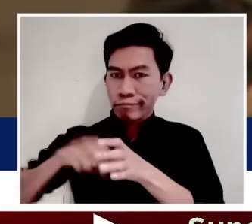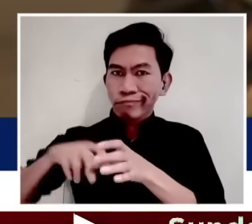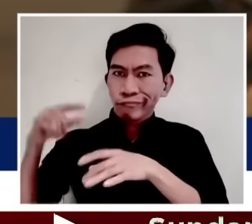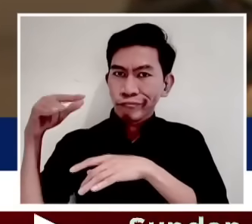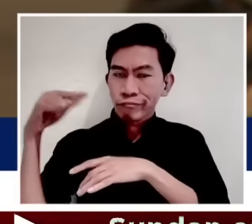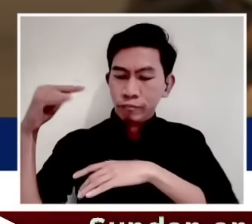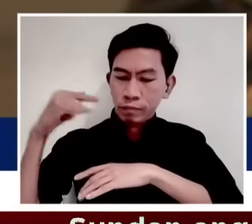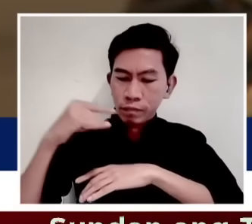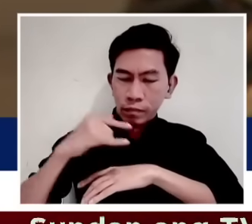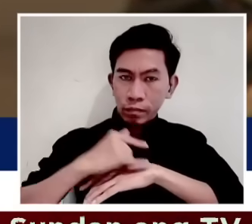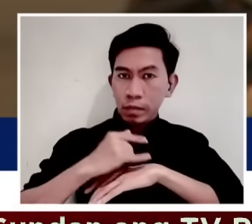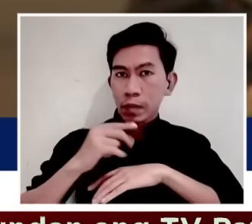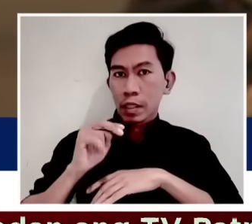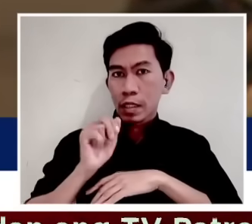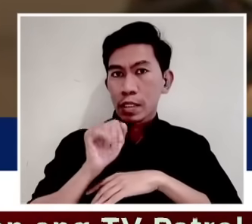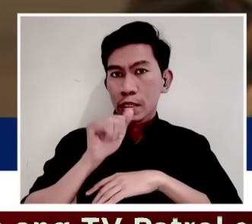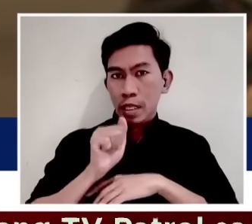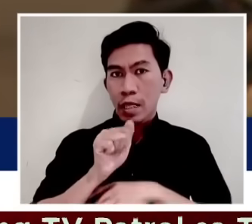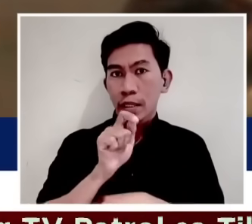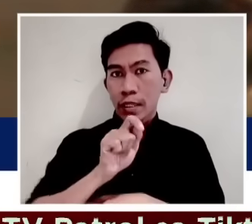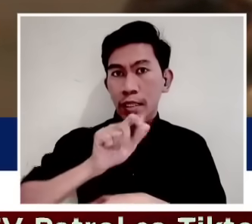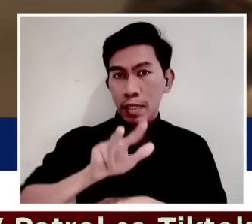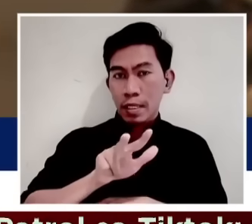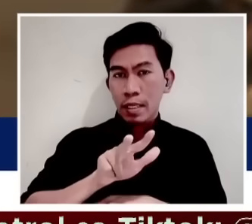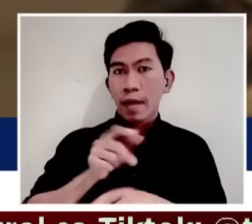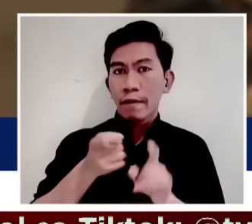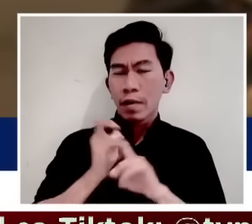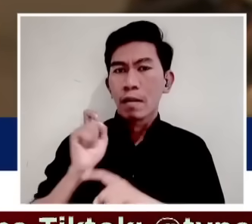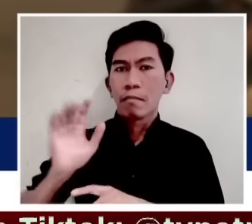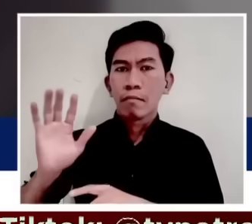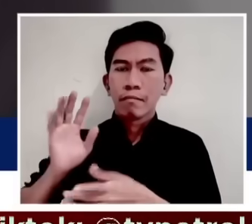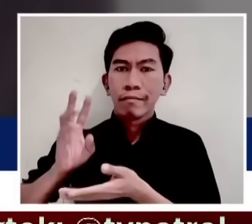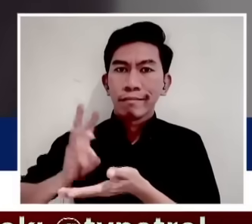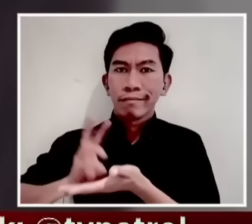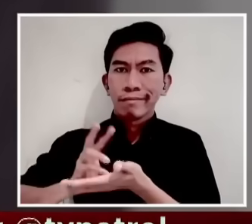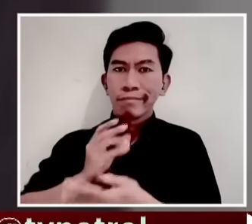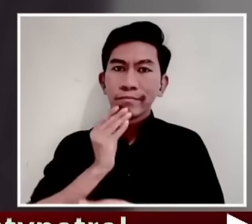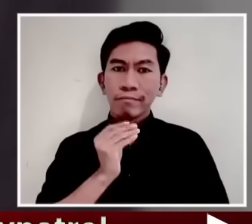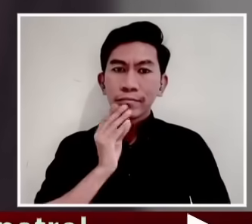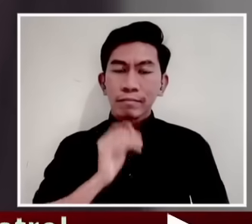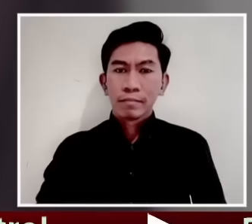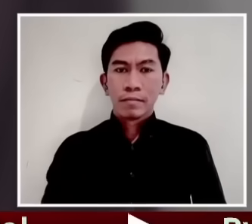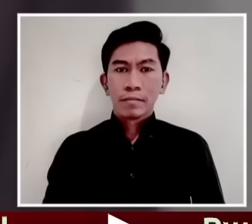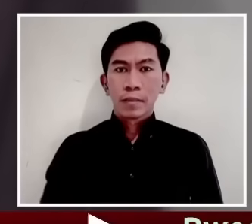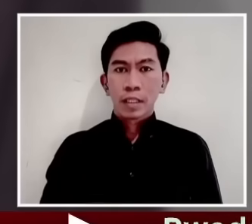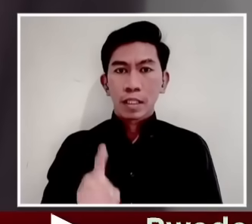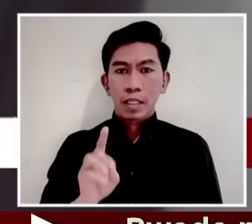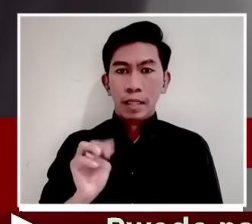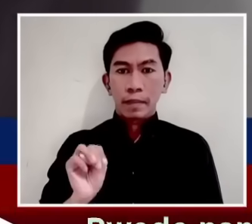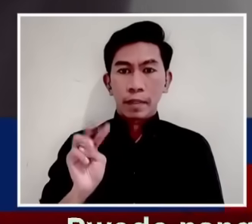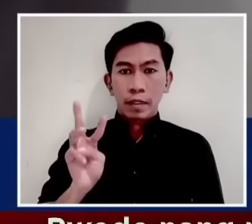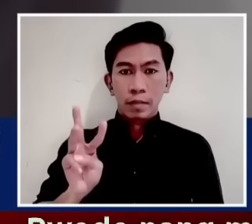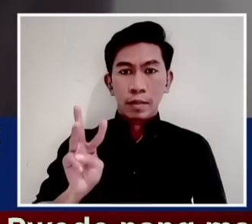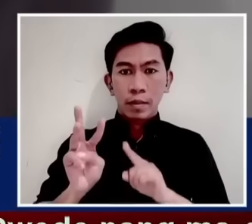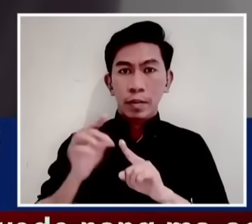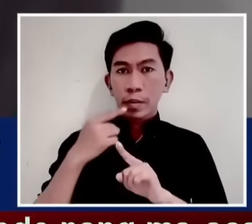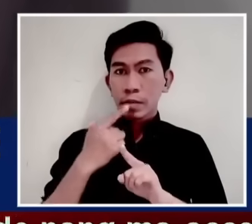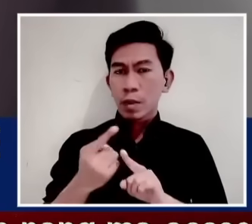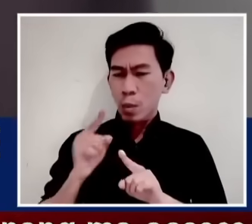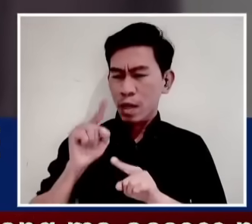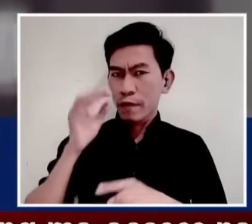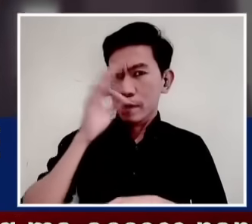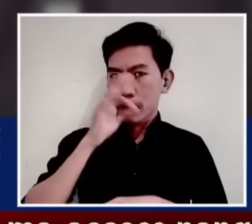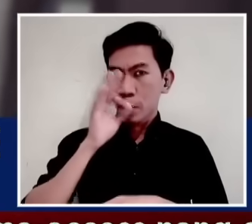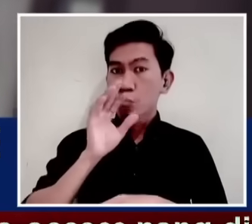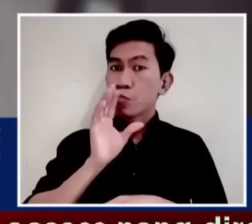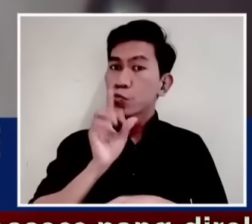3 kaninang hapon na nagmula pa sa Tel Aviv. Ayon sa Department of Migrant Workers ay may isang Pinoy na lulan din sana ng naturang